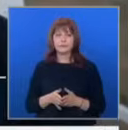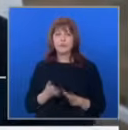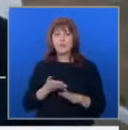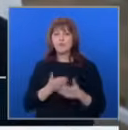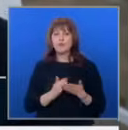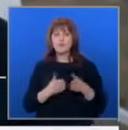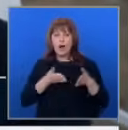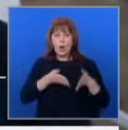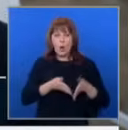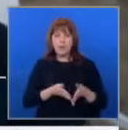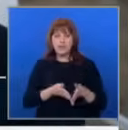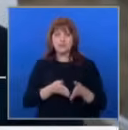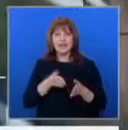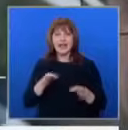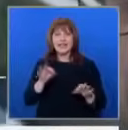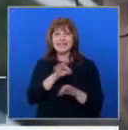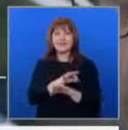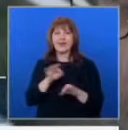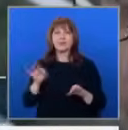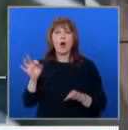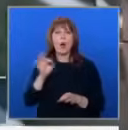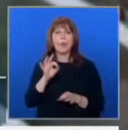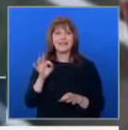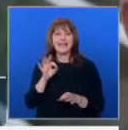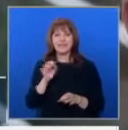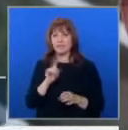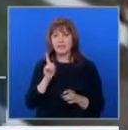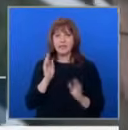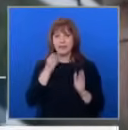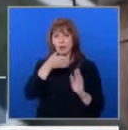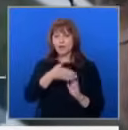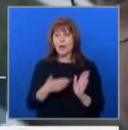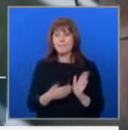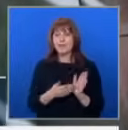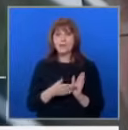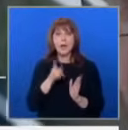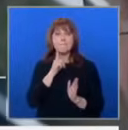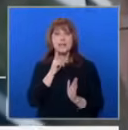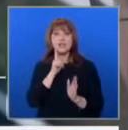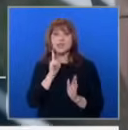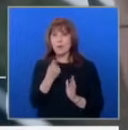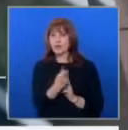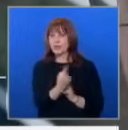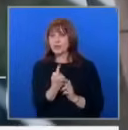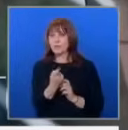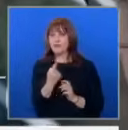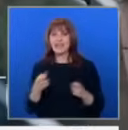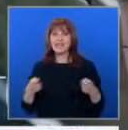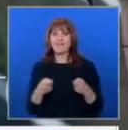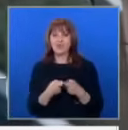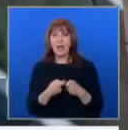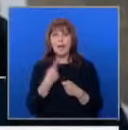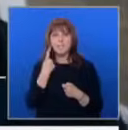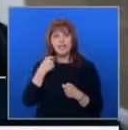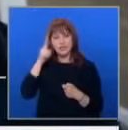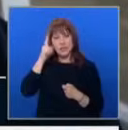Половината от гостите на крайбрежната сватба в Одеса на Сърхи и Таня не са дошли. Причината – мъжете могат да бъдат повикани на фронта. Младата жена